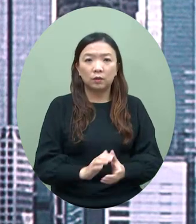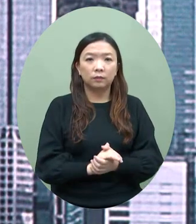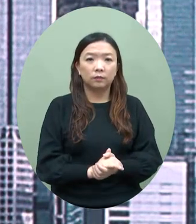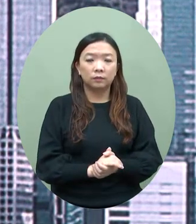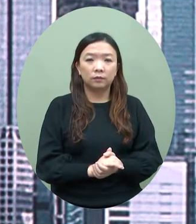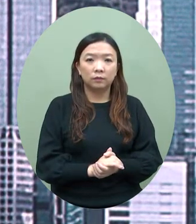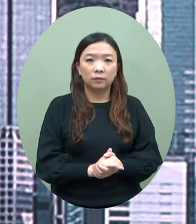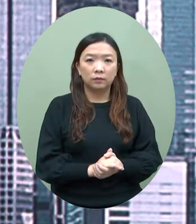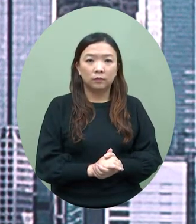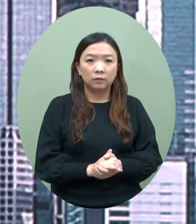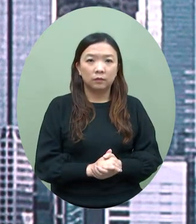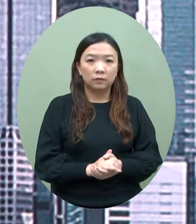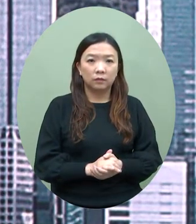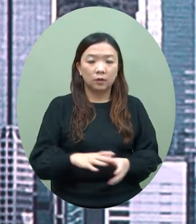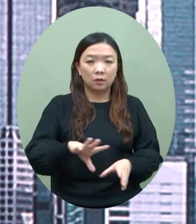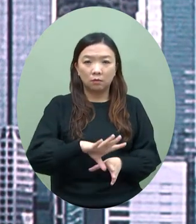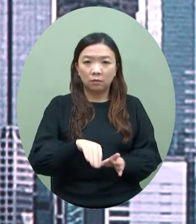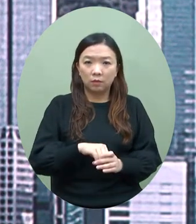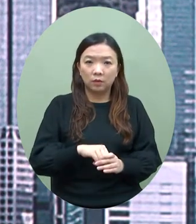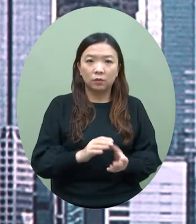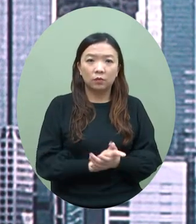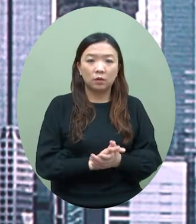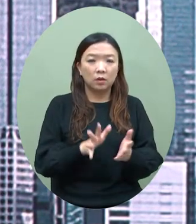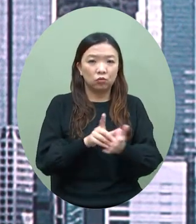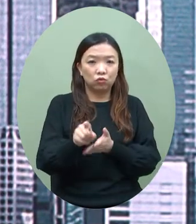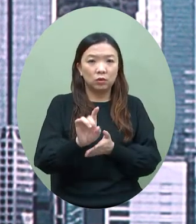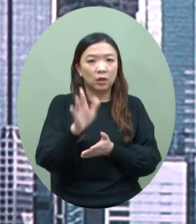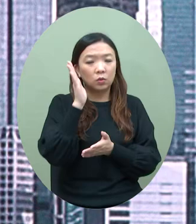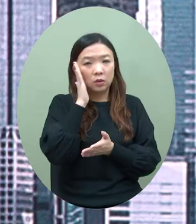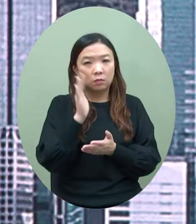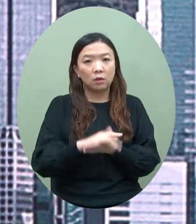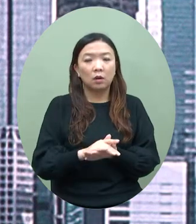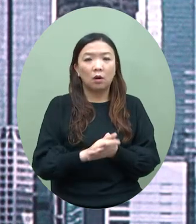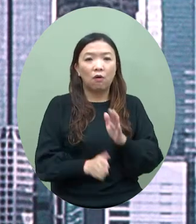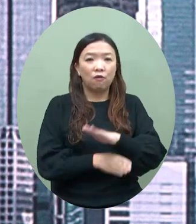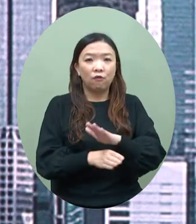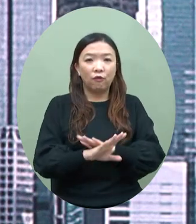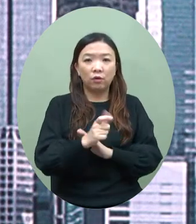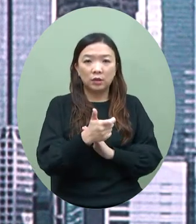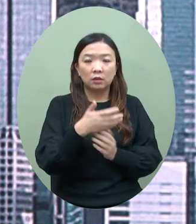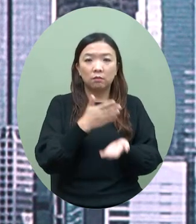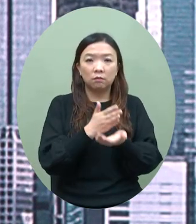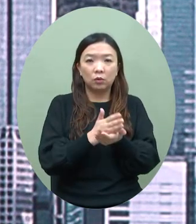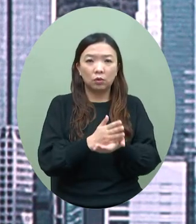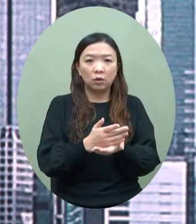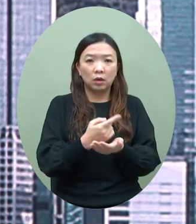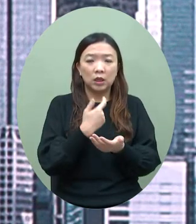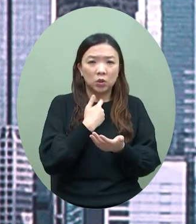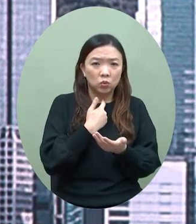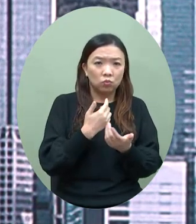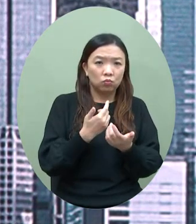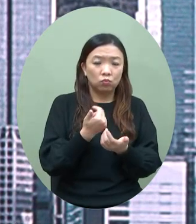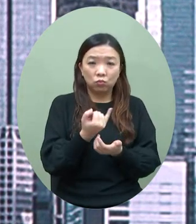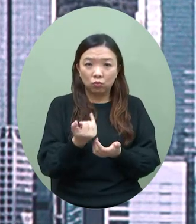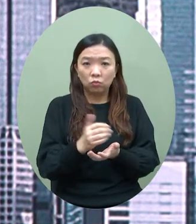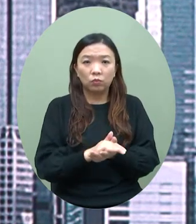係包括咧就係嗰個最指定酒店唔同房價嗰個嘅需求。呢啲指定酒店本身